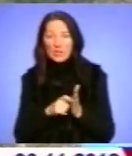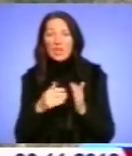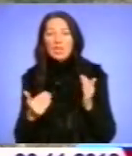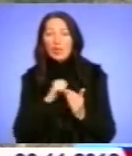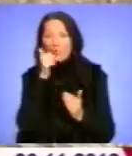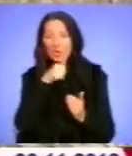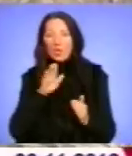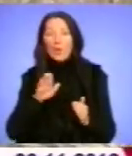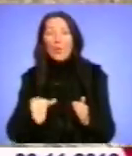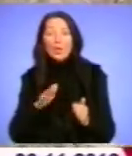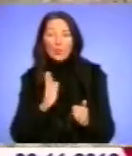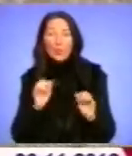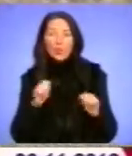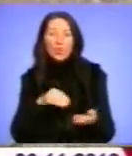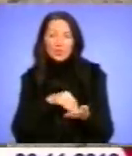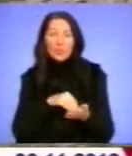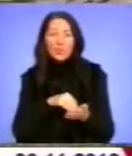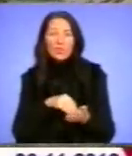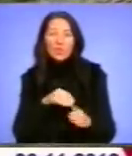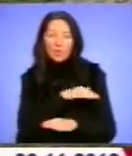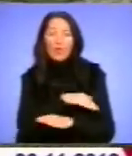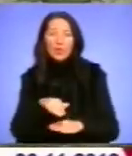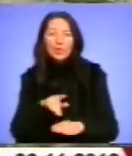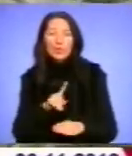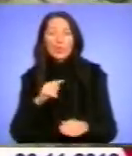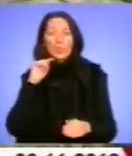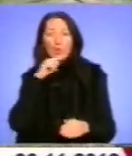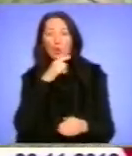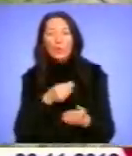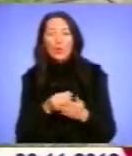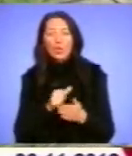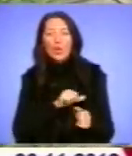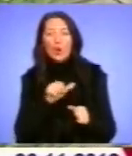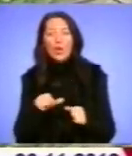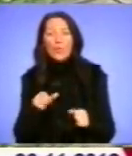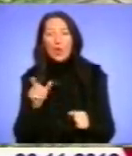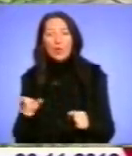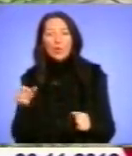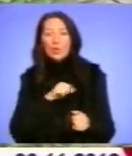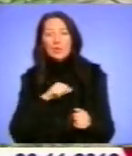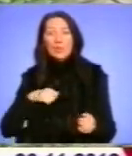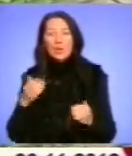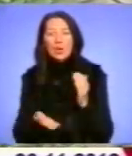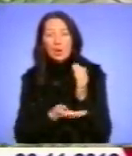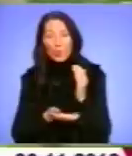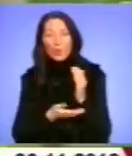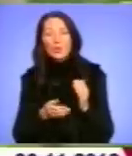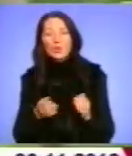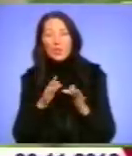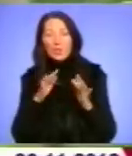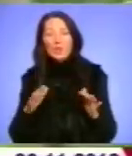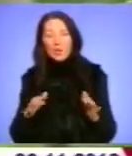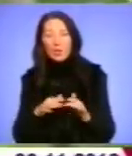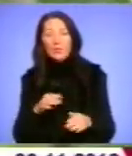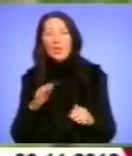буде висадити. Щоб заощадити кошти, окремі українці самовільно вирубують ялинки в лісах. Випадки браконьєрства трапляються